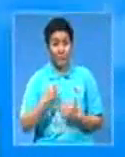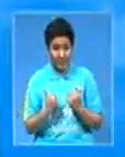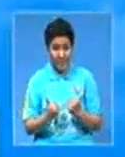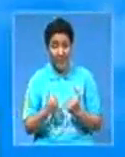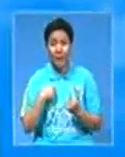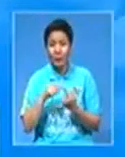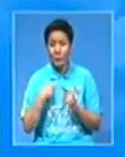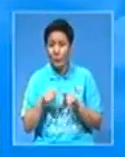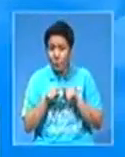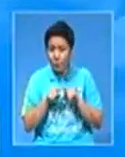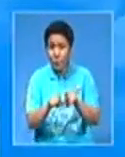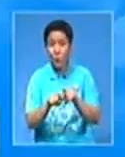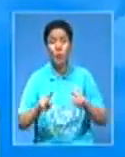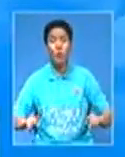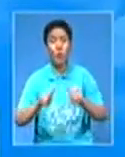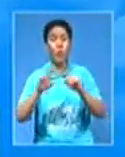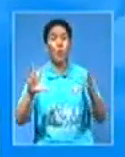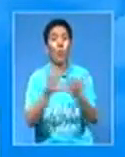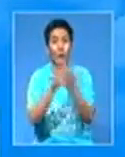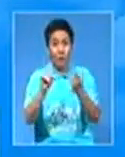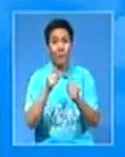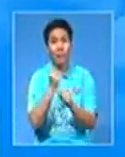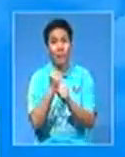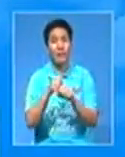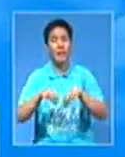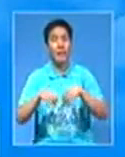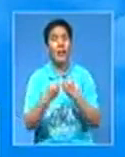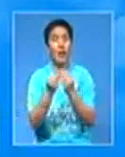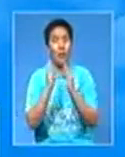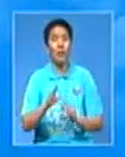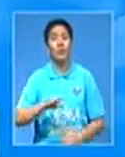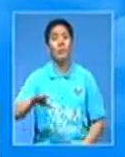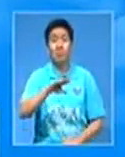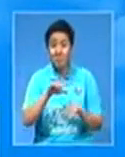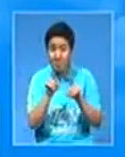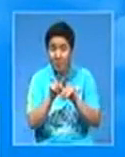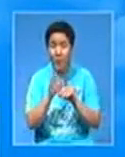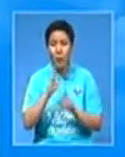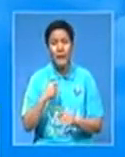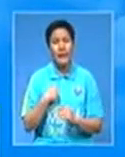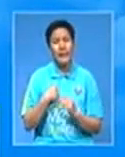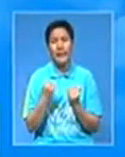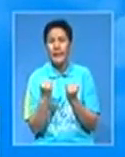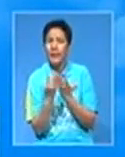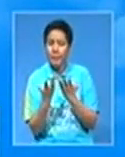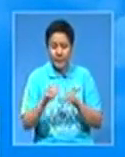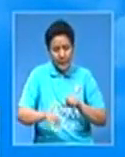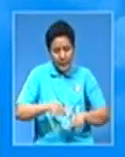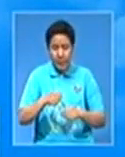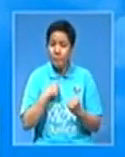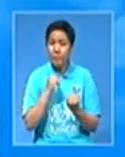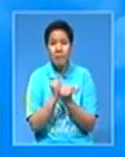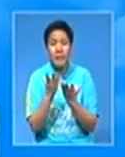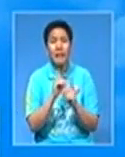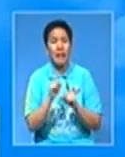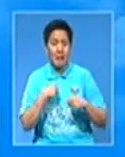รมนึงคู่ขนานที่กระทรวงวัฒนธรรมได้จัดขึ้นสำหรับพี่น้องประชาชนที่อาจจะไม่ถนัดในเรื่องของการปั่นจักรยาน